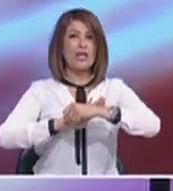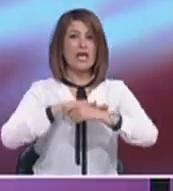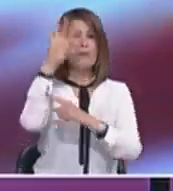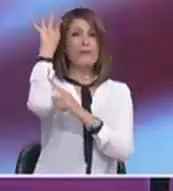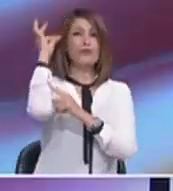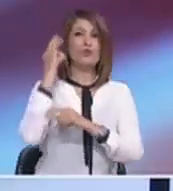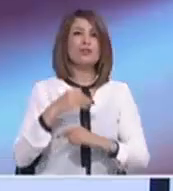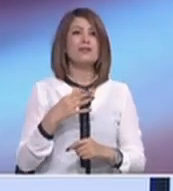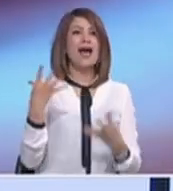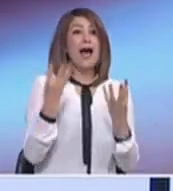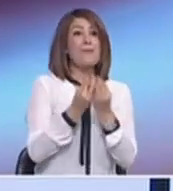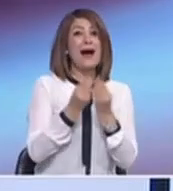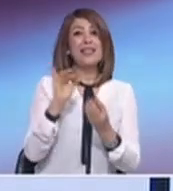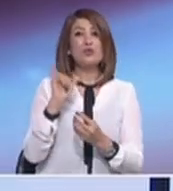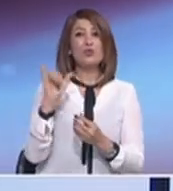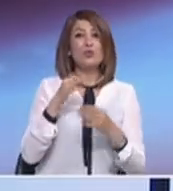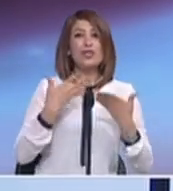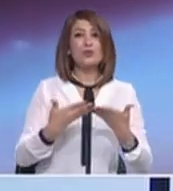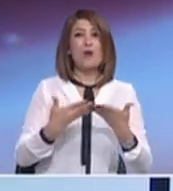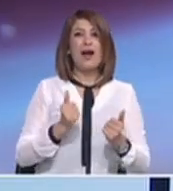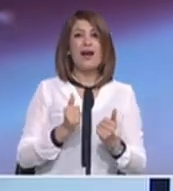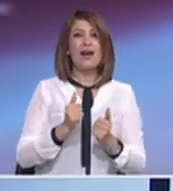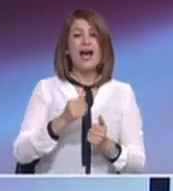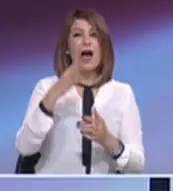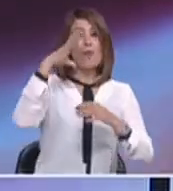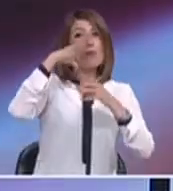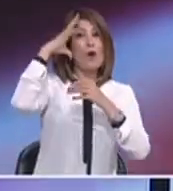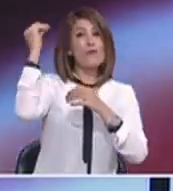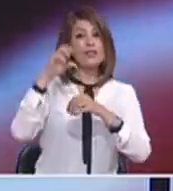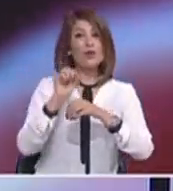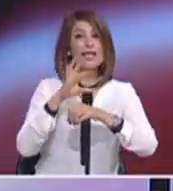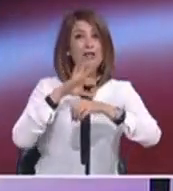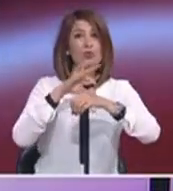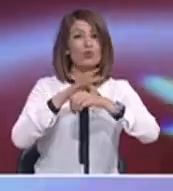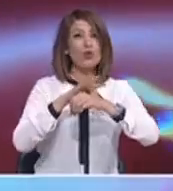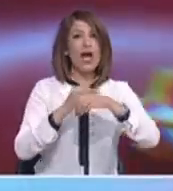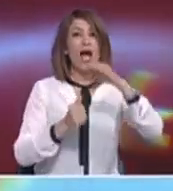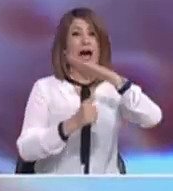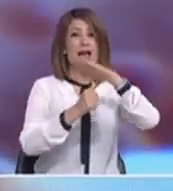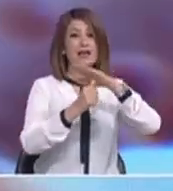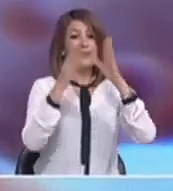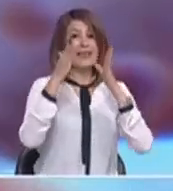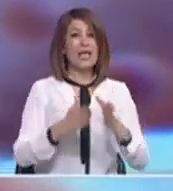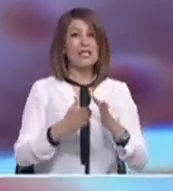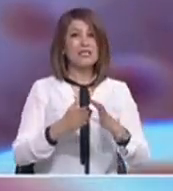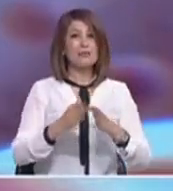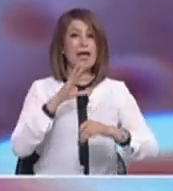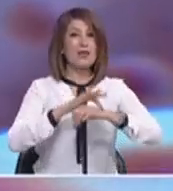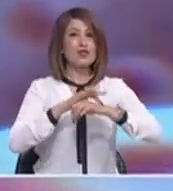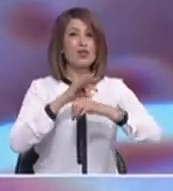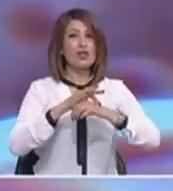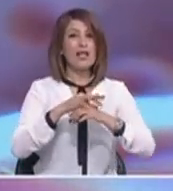الليله الدكتوره اه ادى الى اه وهي مختصه ورئيس قسم في امراض النساء والتوليد